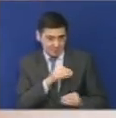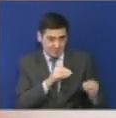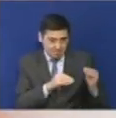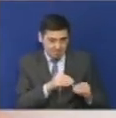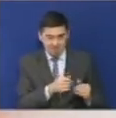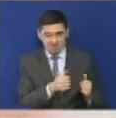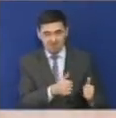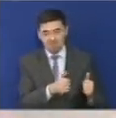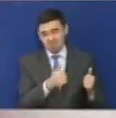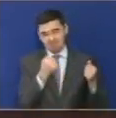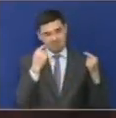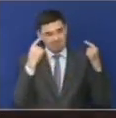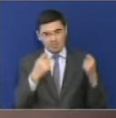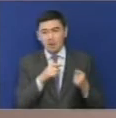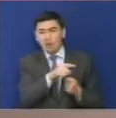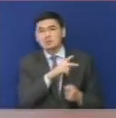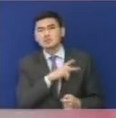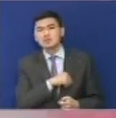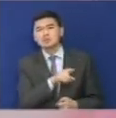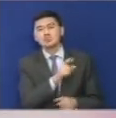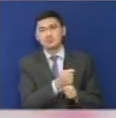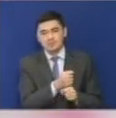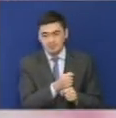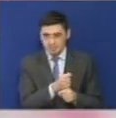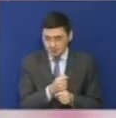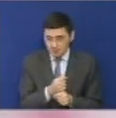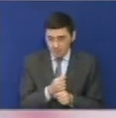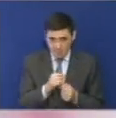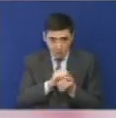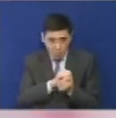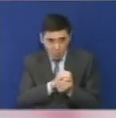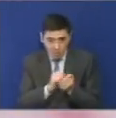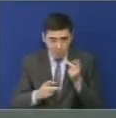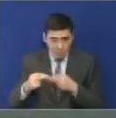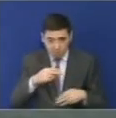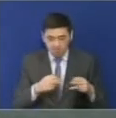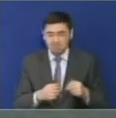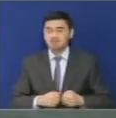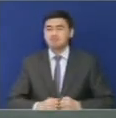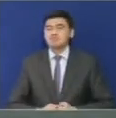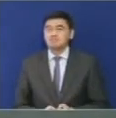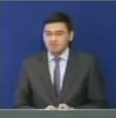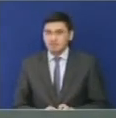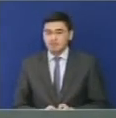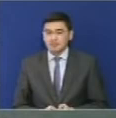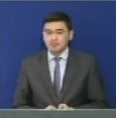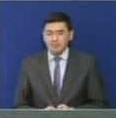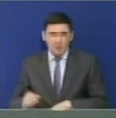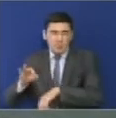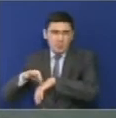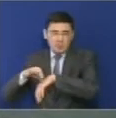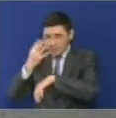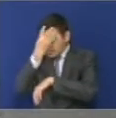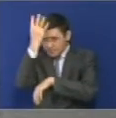Ой, как классно. Доча, а ты что делаешь? Я вот это. Оригами? Да. Коронавирустық инфекцияның